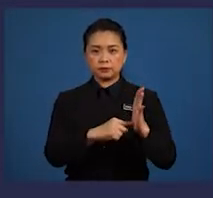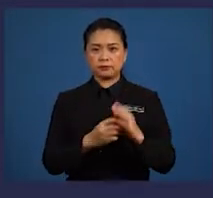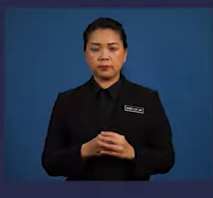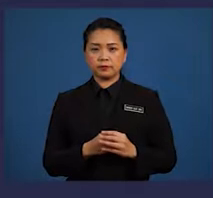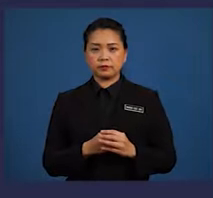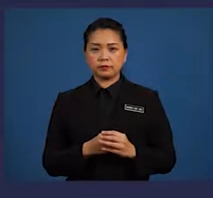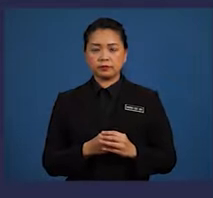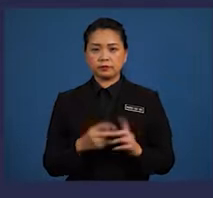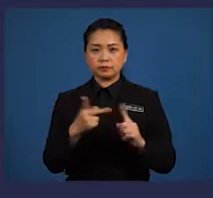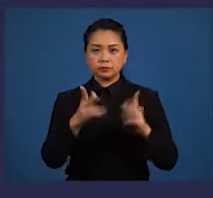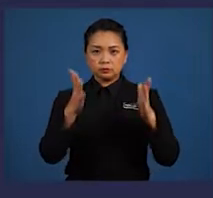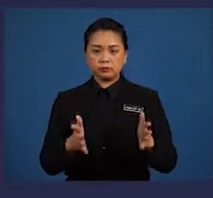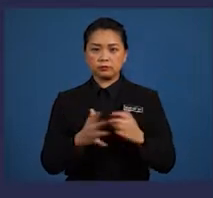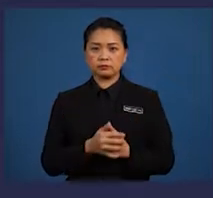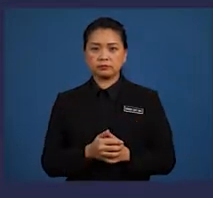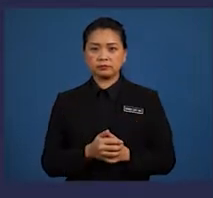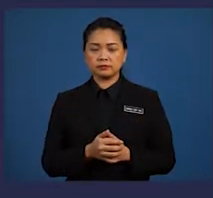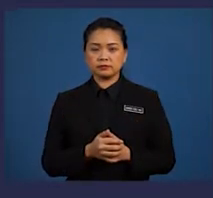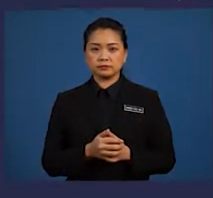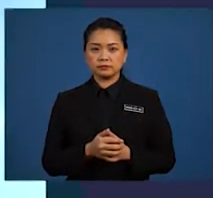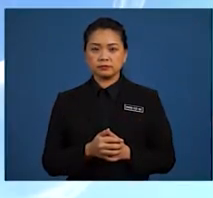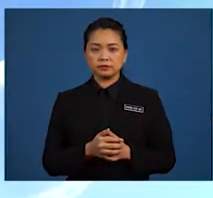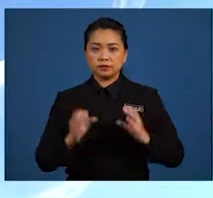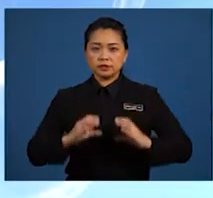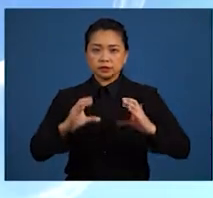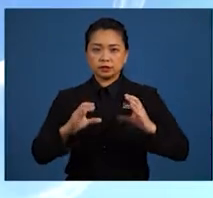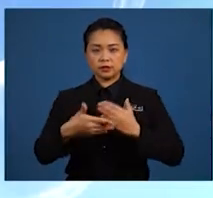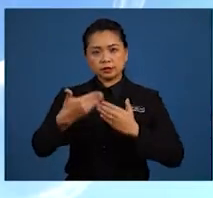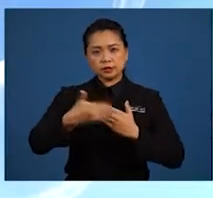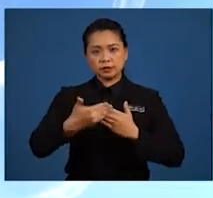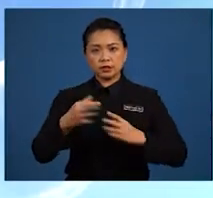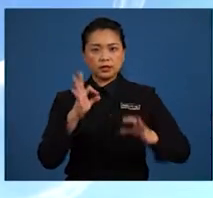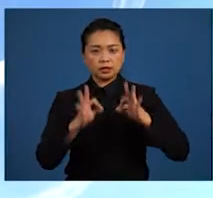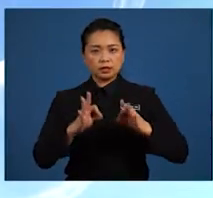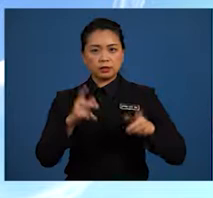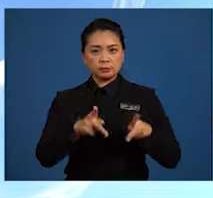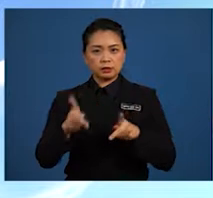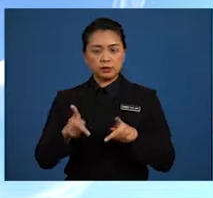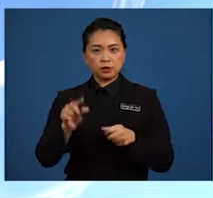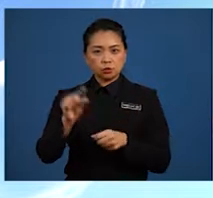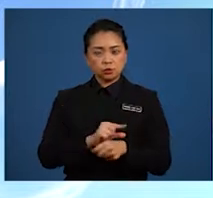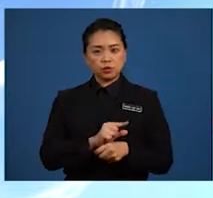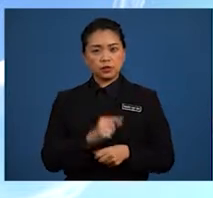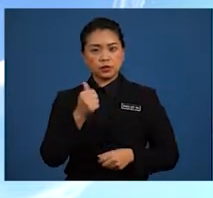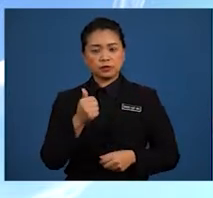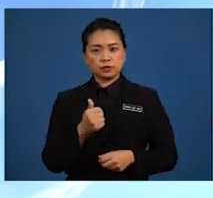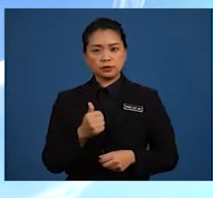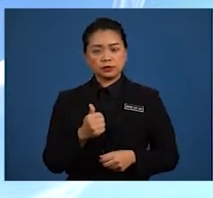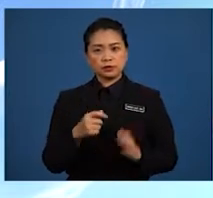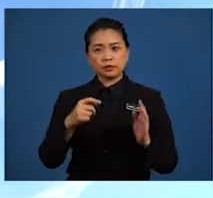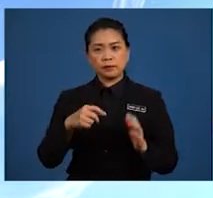dan kepada khalayak khususnya secara mudahnya jika belajar menggunakan aplikasi